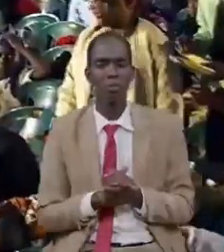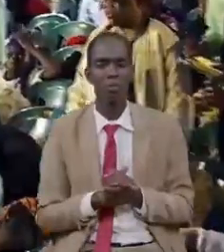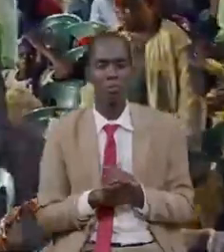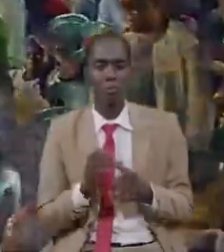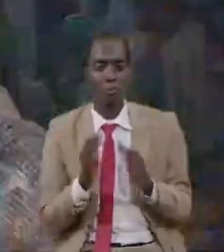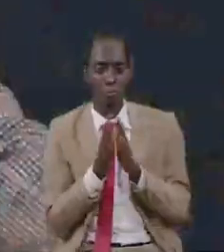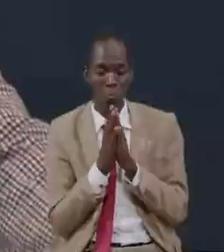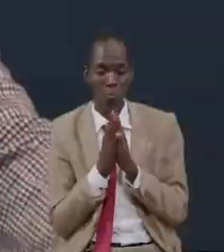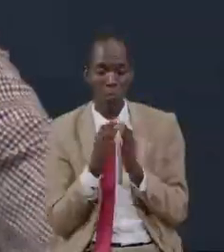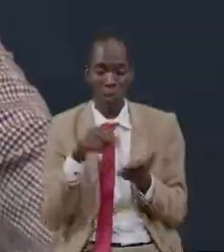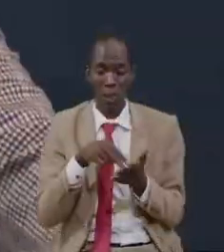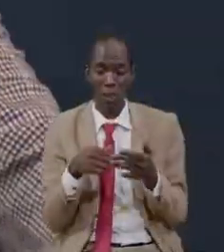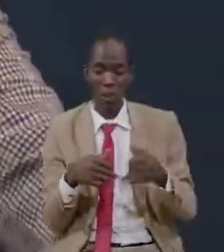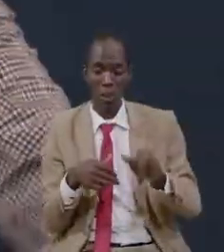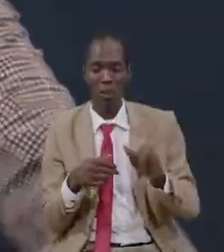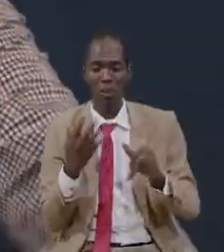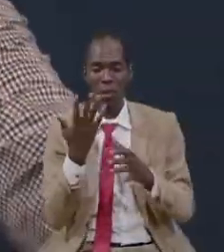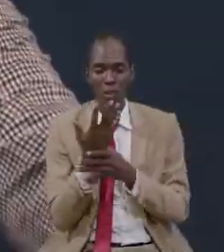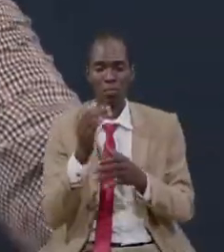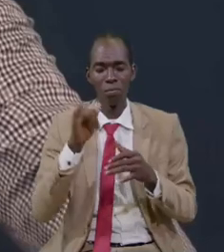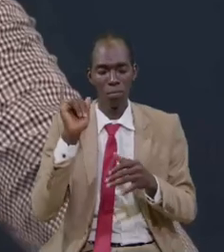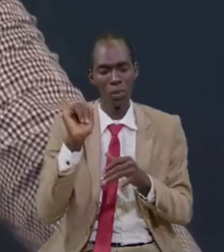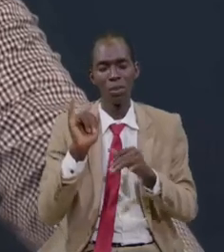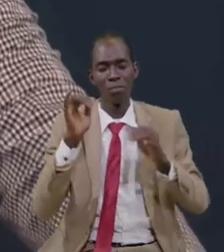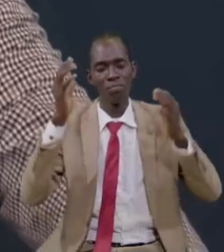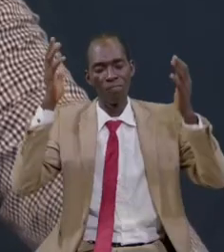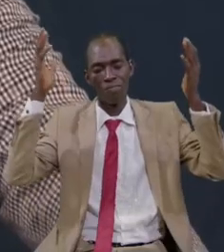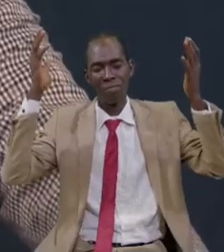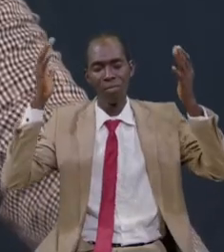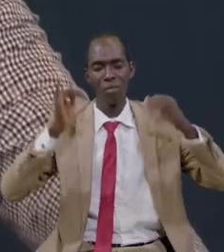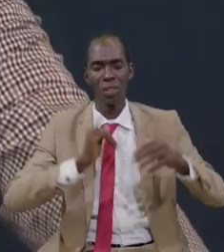debout et gardez la main levée. Je prie avec vous.